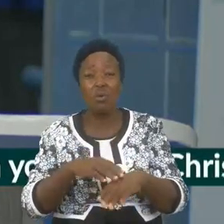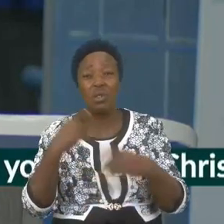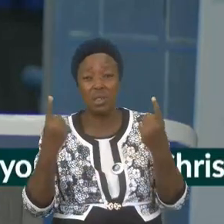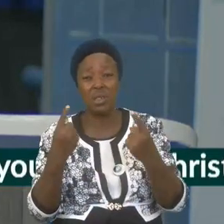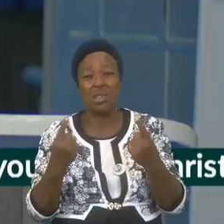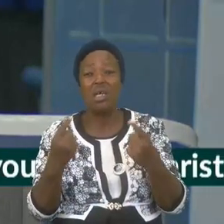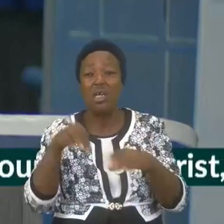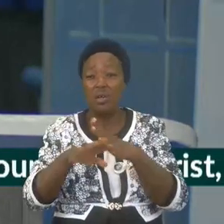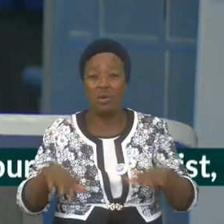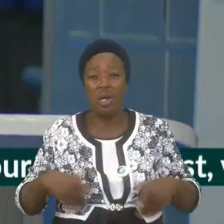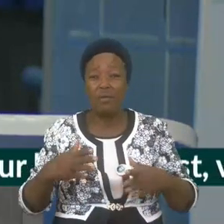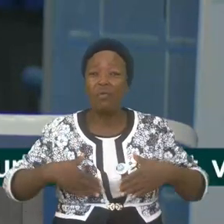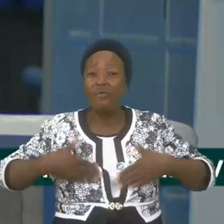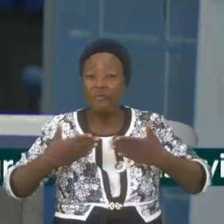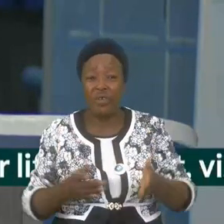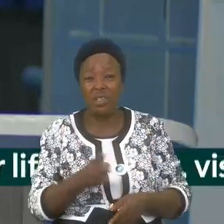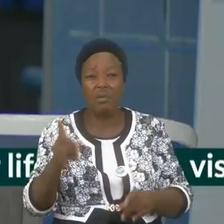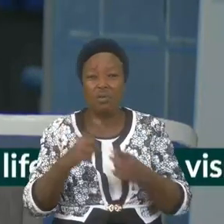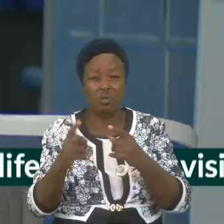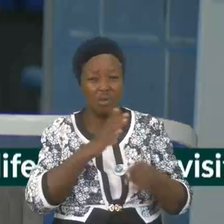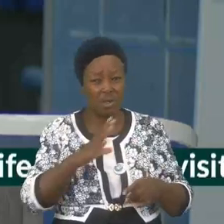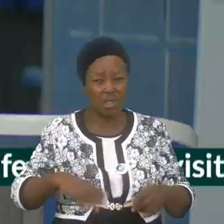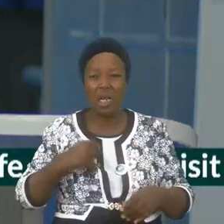Patientez, on va s'occuper de vous.